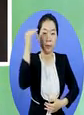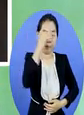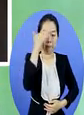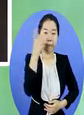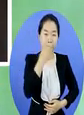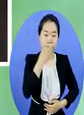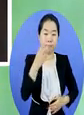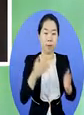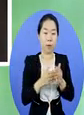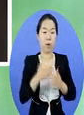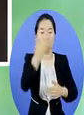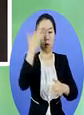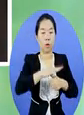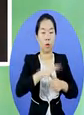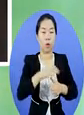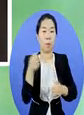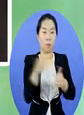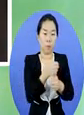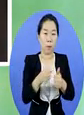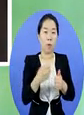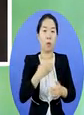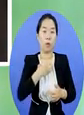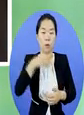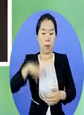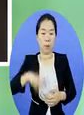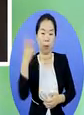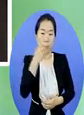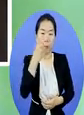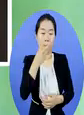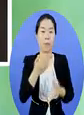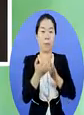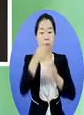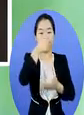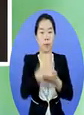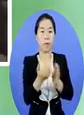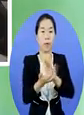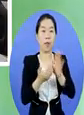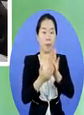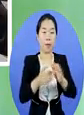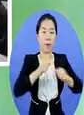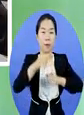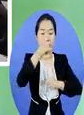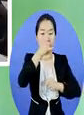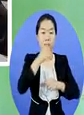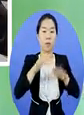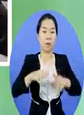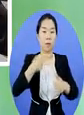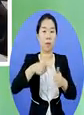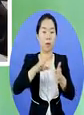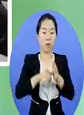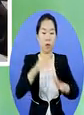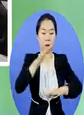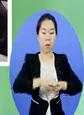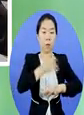순찰하며 청소년 폭력, 위험지역, 제보 등 각종 범죄 예방 활동을 펼치고 있습니다. 이번 교육은